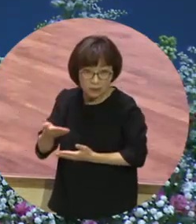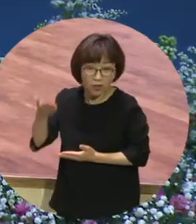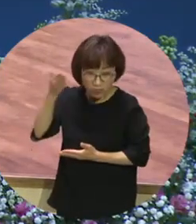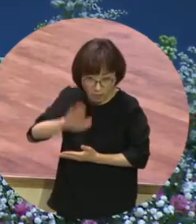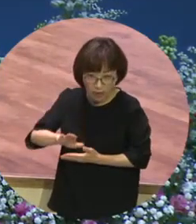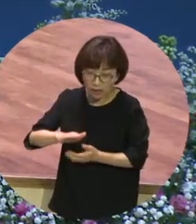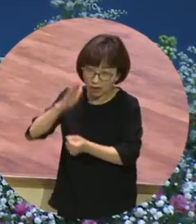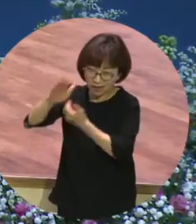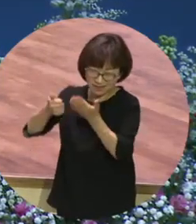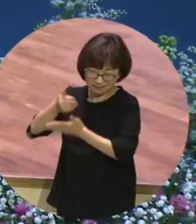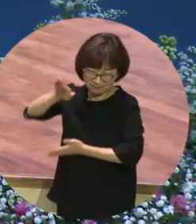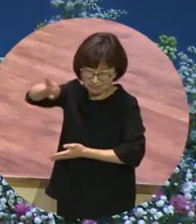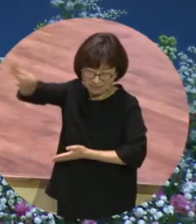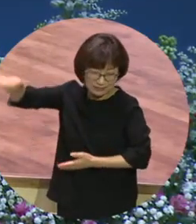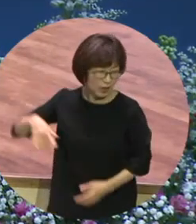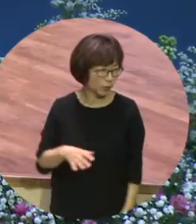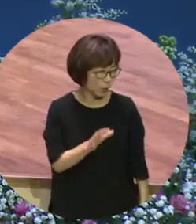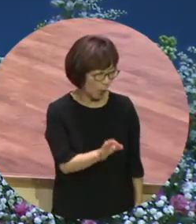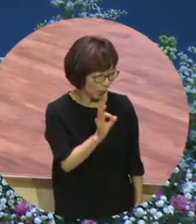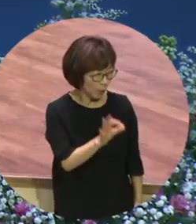하나님 자녀를 하면서